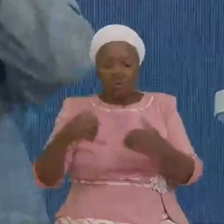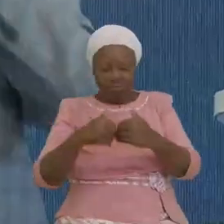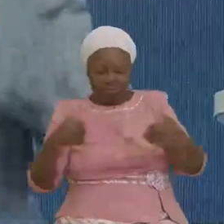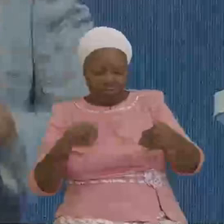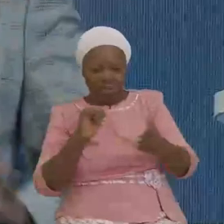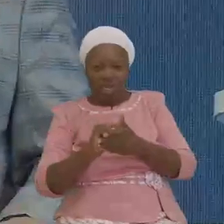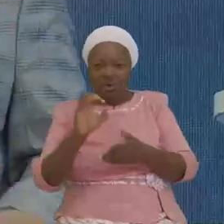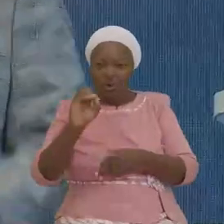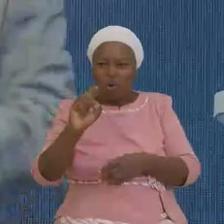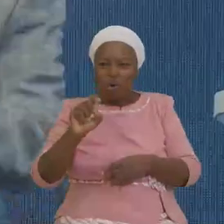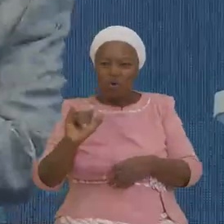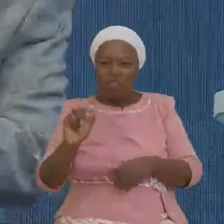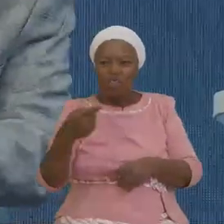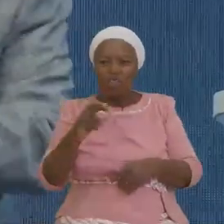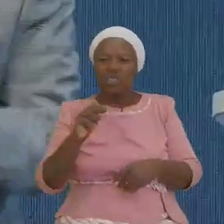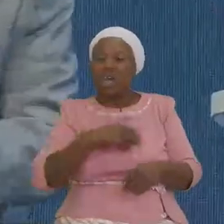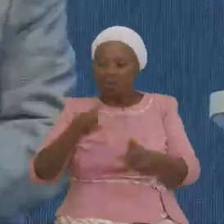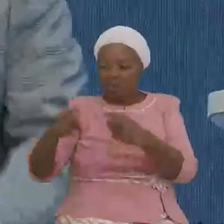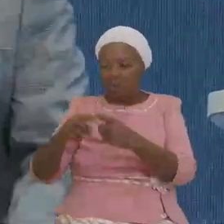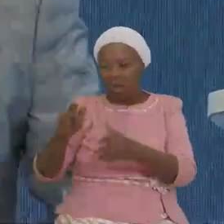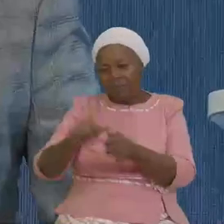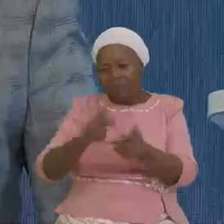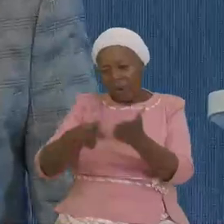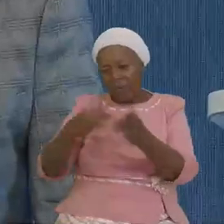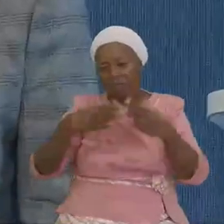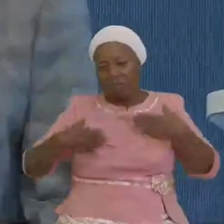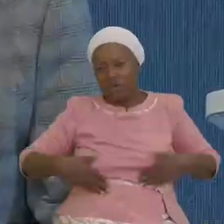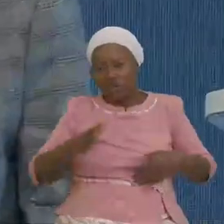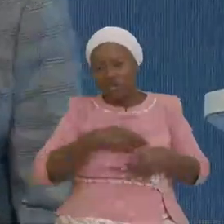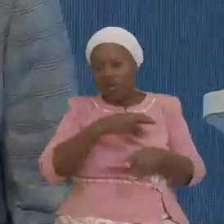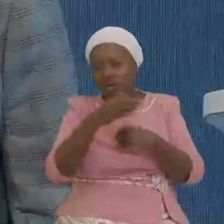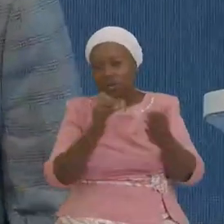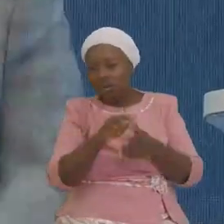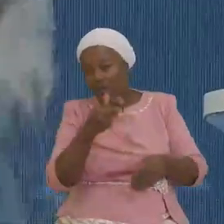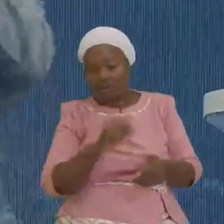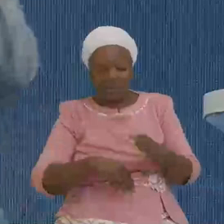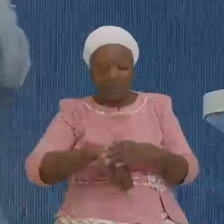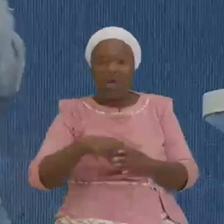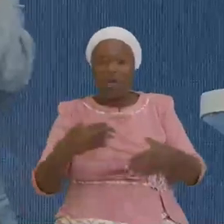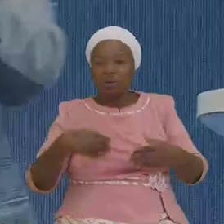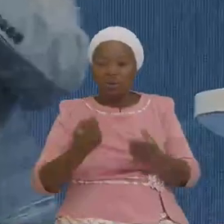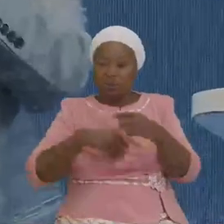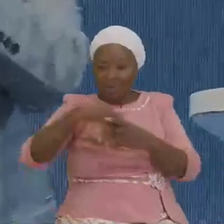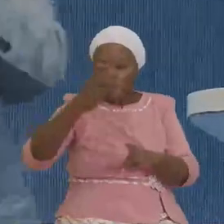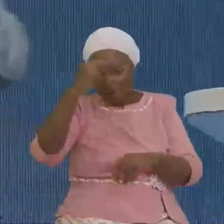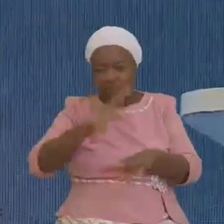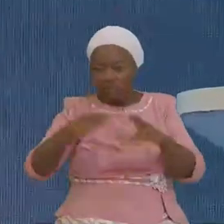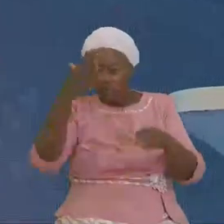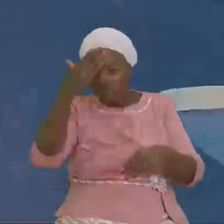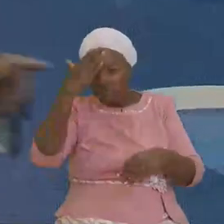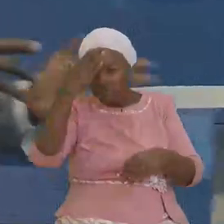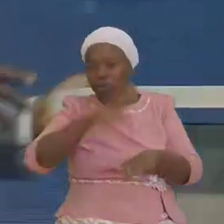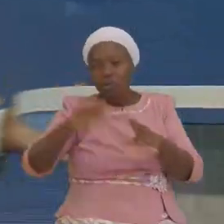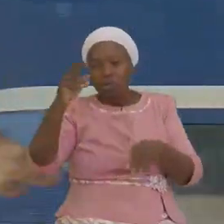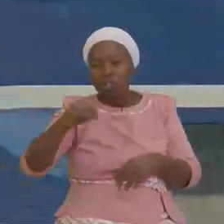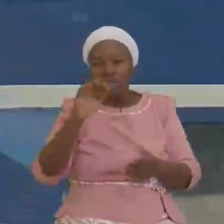que vous respirez, Dieu sépare l'oxygène qui va à toute partie du corps et